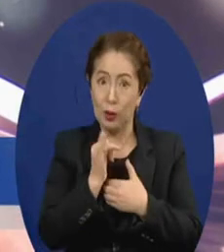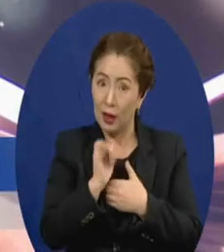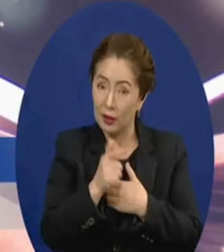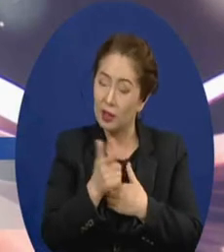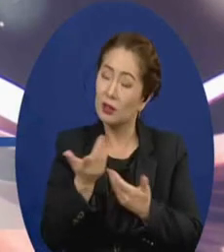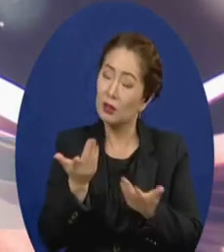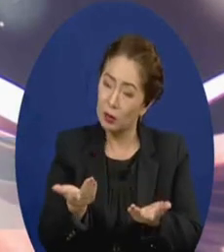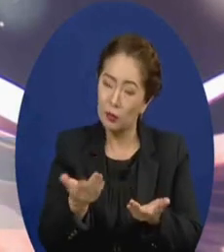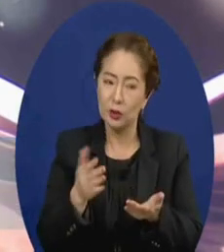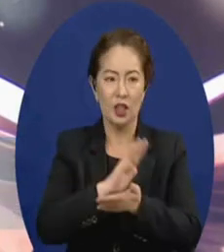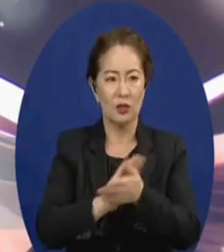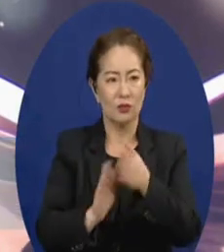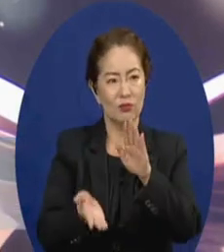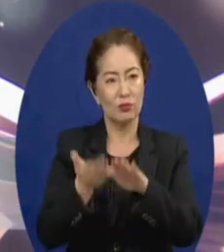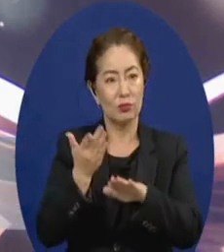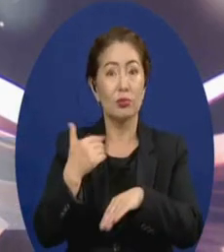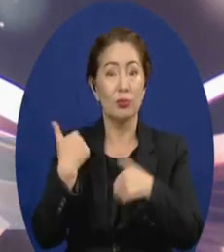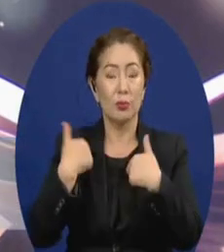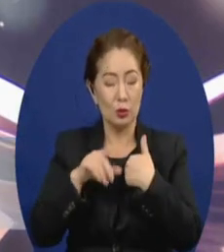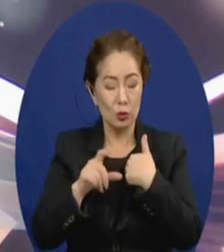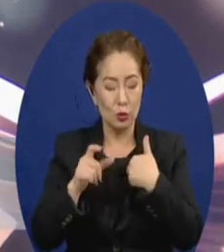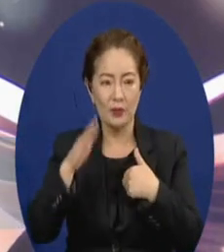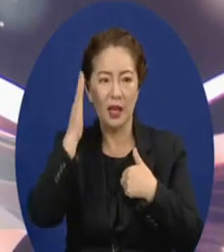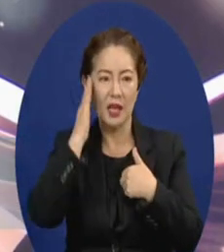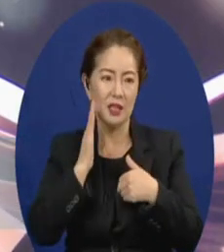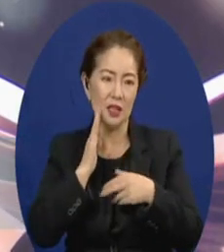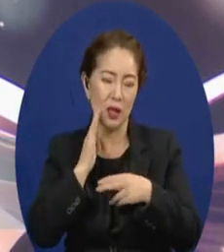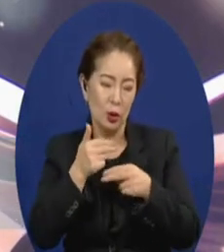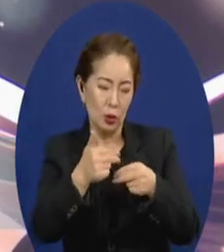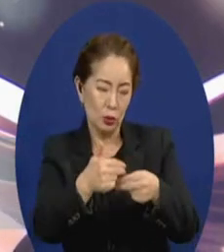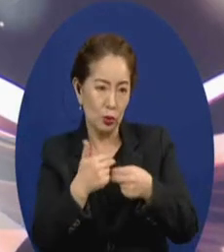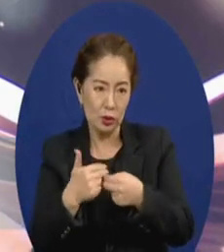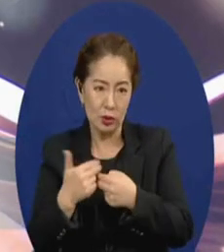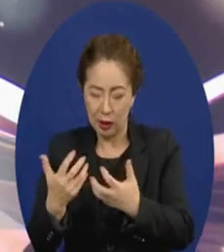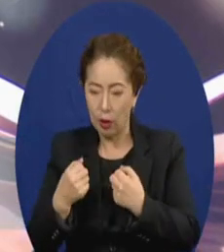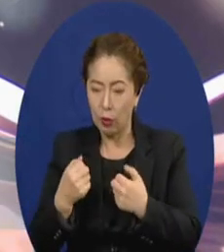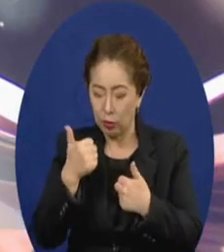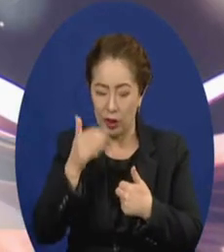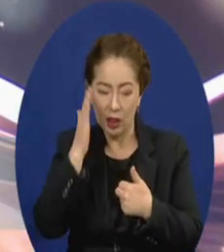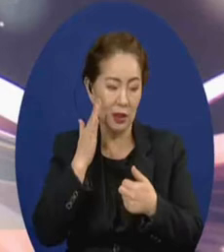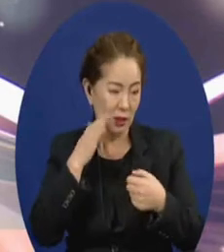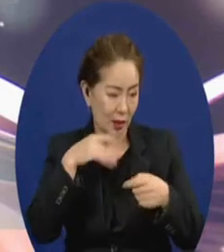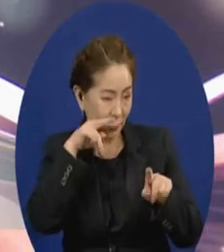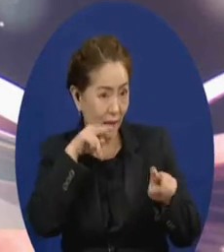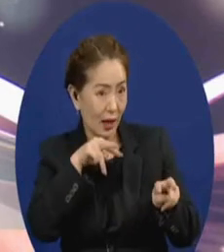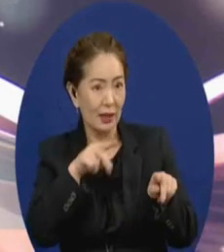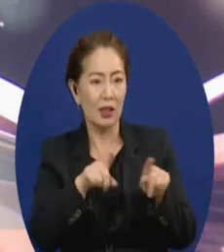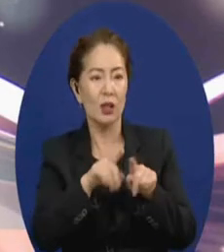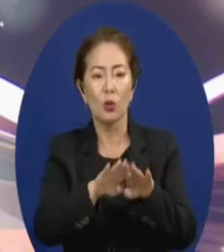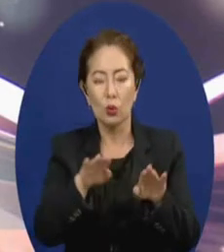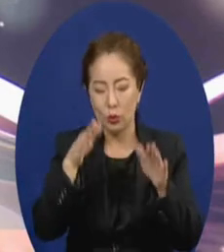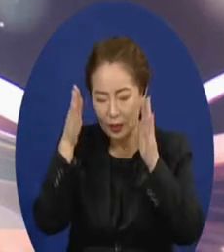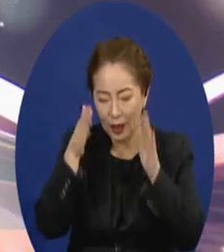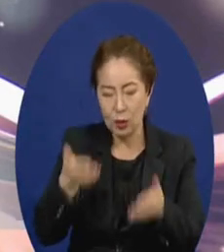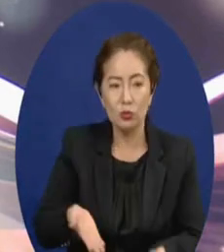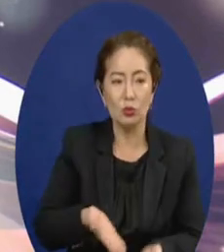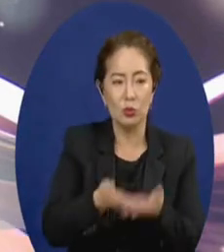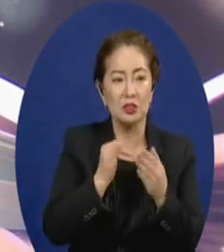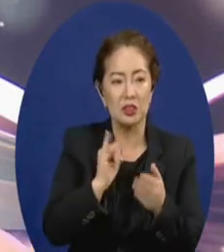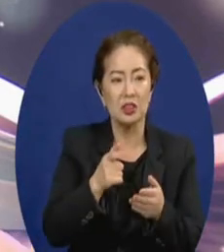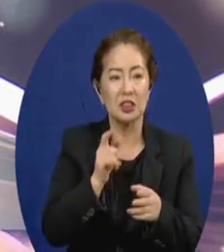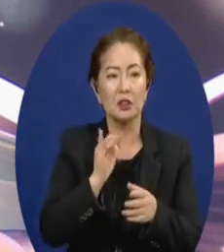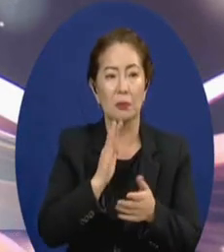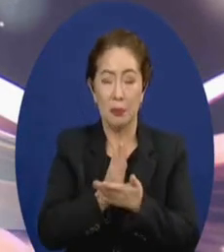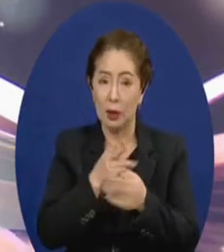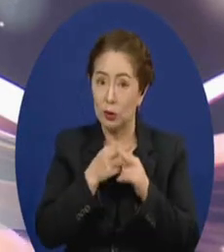учраас орчин үеийн багш нар бол бас эцэг эхийн тусалцааг маш сайн авдаг болсон байна. Эцэг эхэн ч гэсэн хүүхдүүдтэй маш сайн тусалдаг болсон